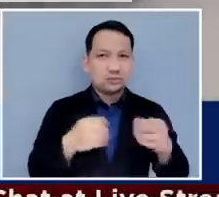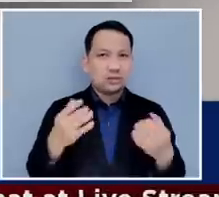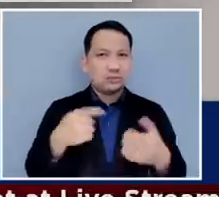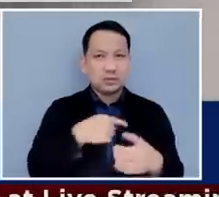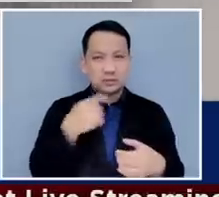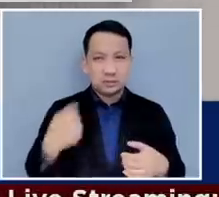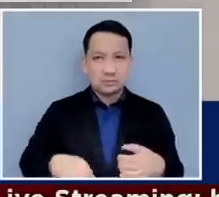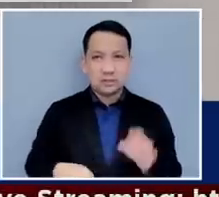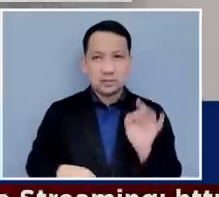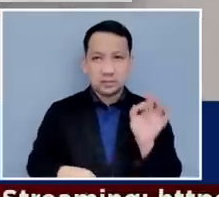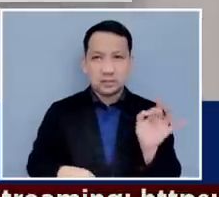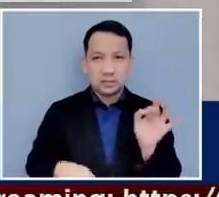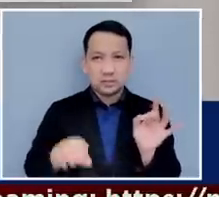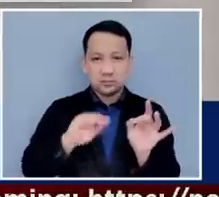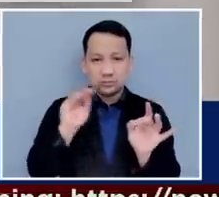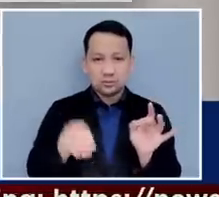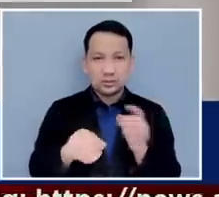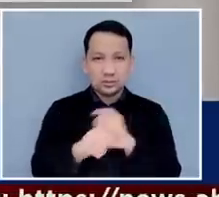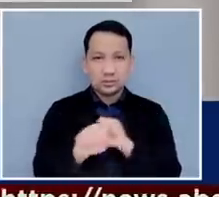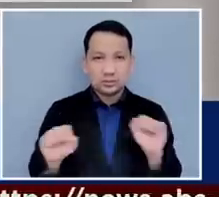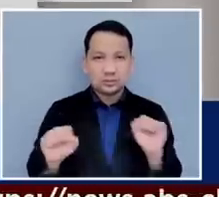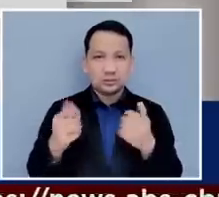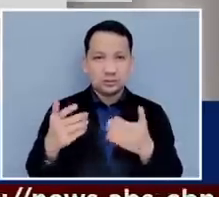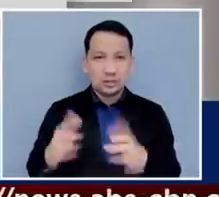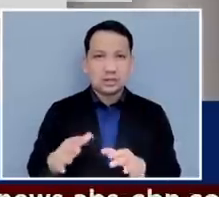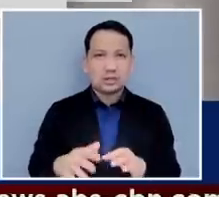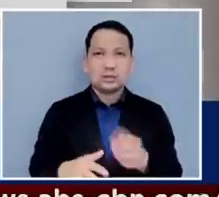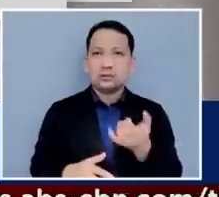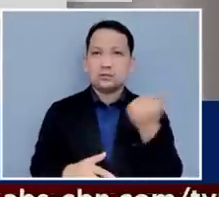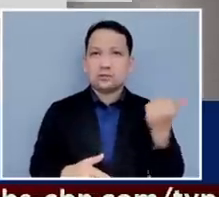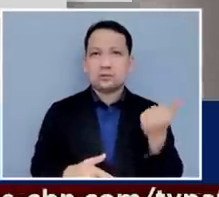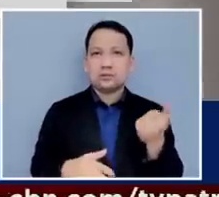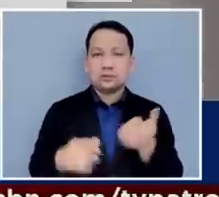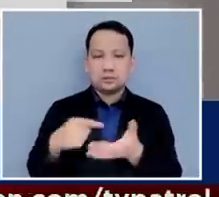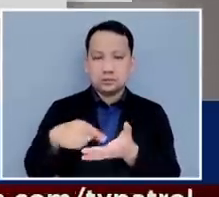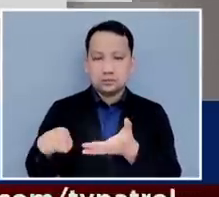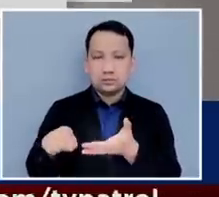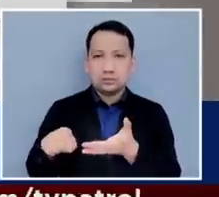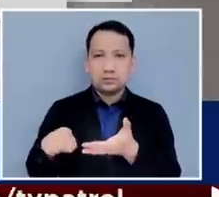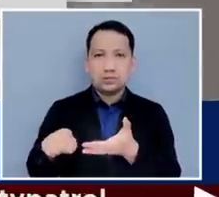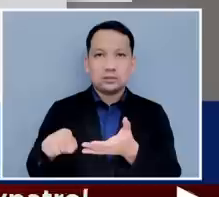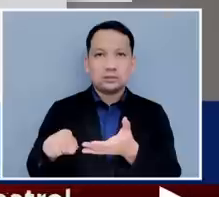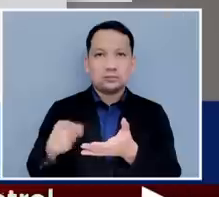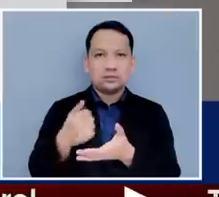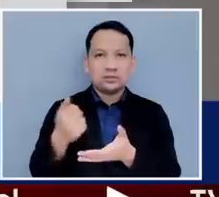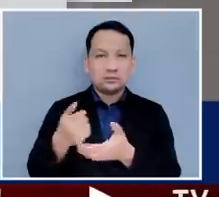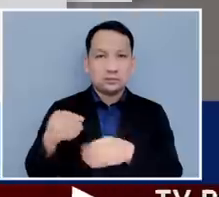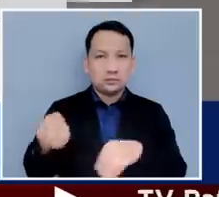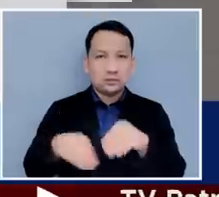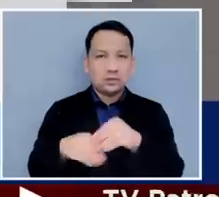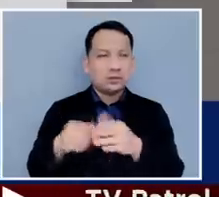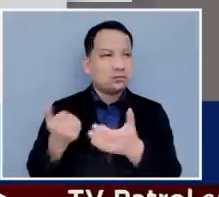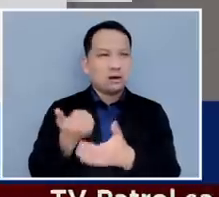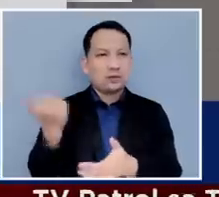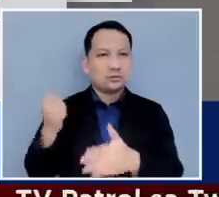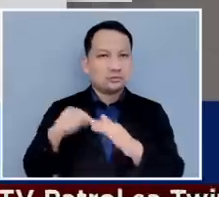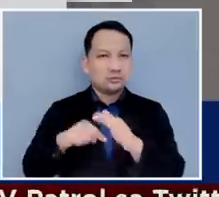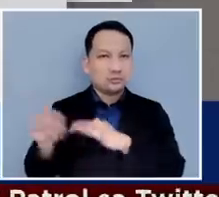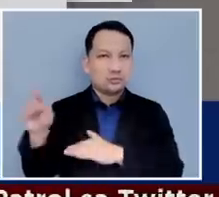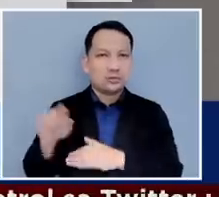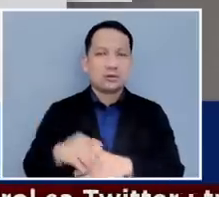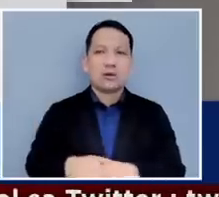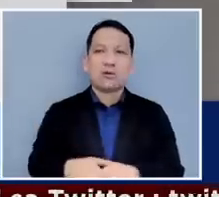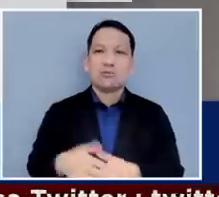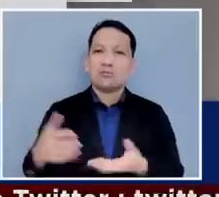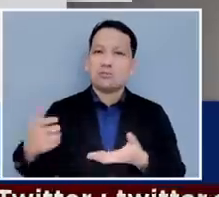80% na sagip ng mga pulis. Ang iba, nagbayad ng ransom o di kaya nakatakas. Pero wala pa rito ang dato sa